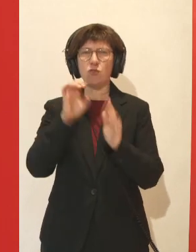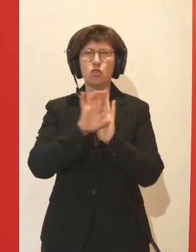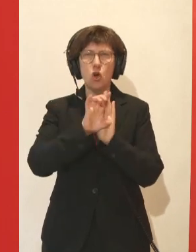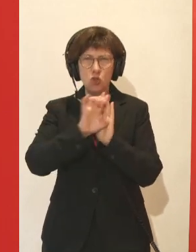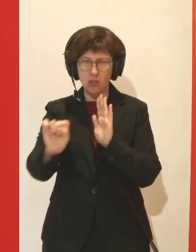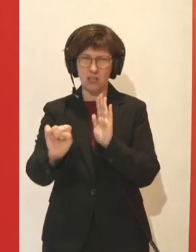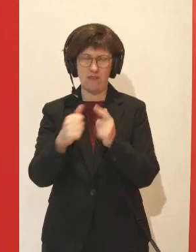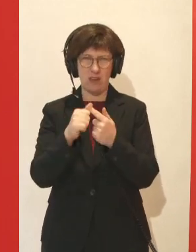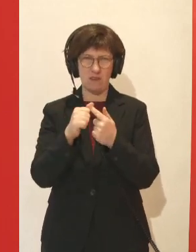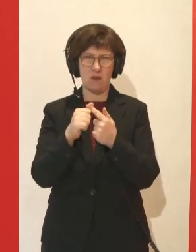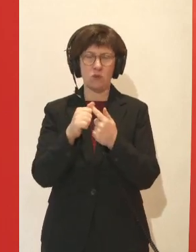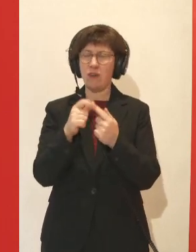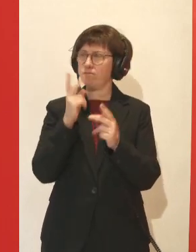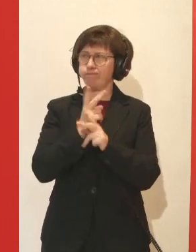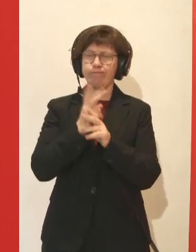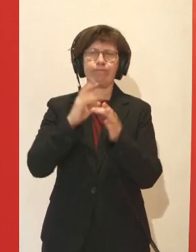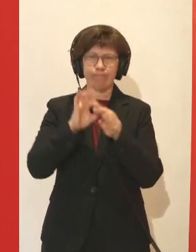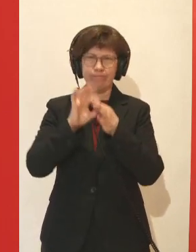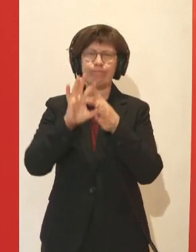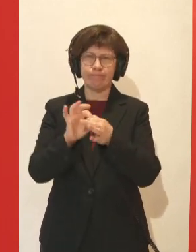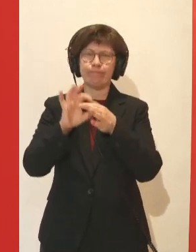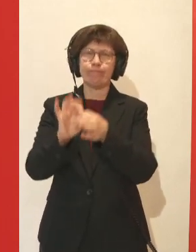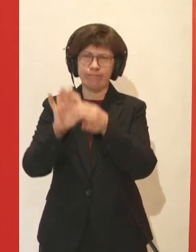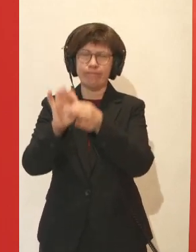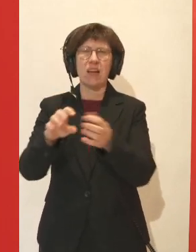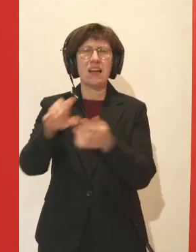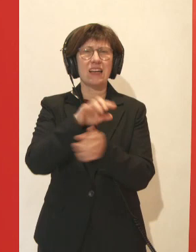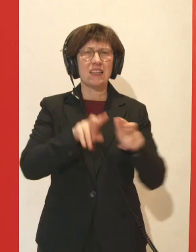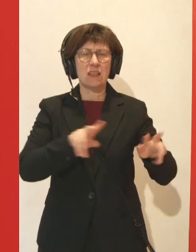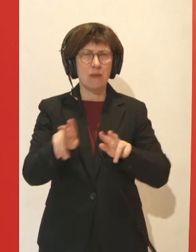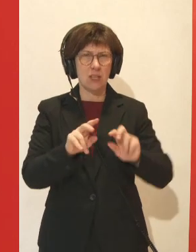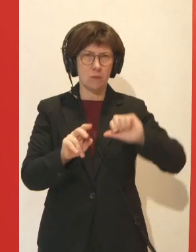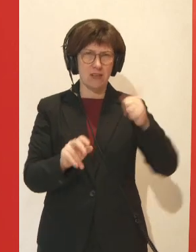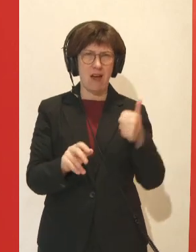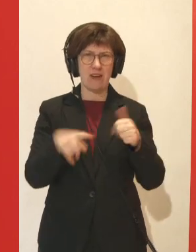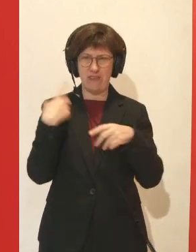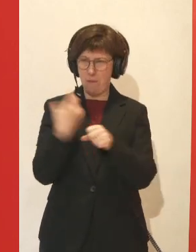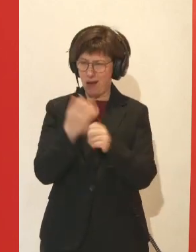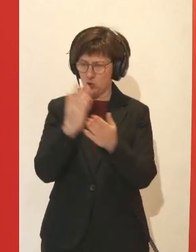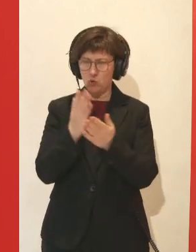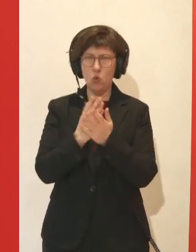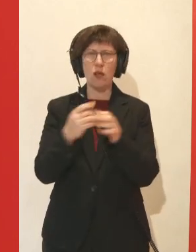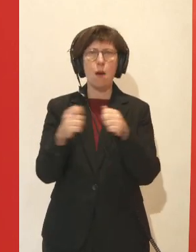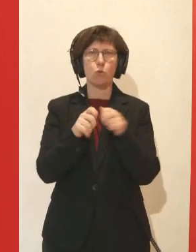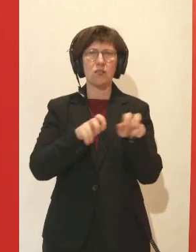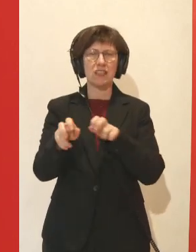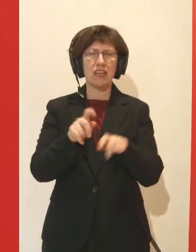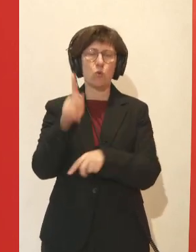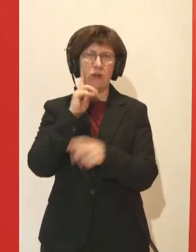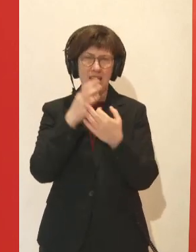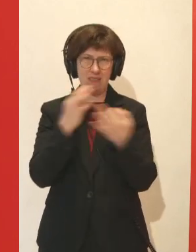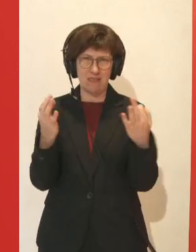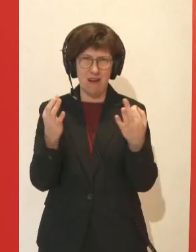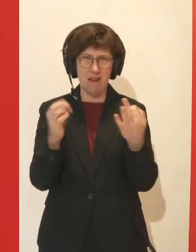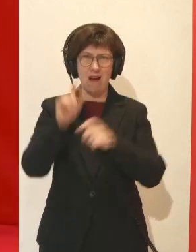ziehen. Und das zieht sich wie ein roter Faden durch alle Sessions. Und nochmal, Krisenmanagement ist das eine, das tun wir in der Bundesregierung jeden Tag.